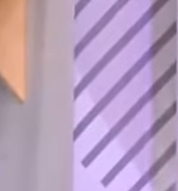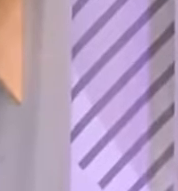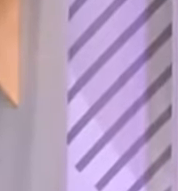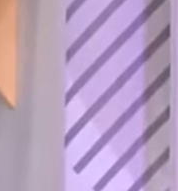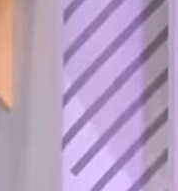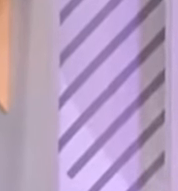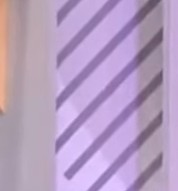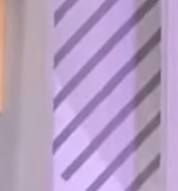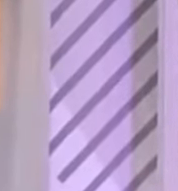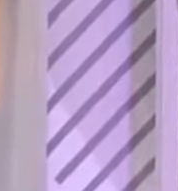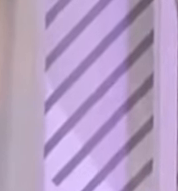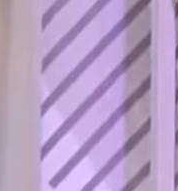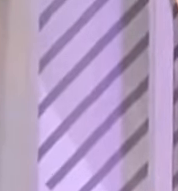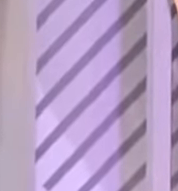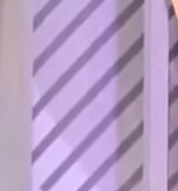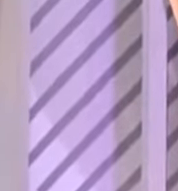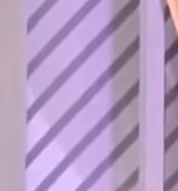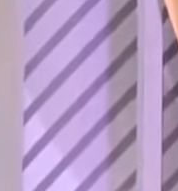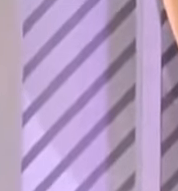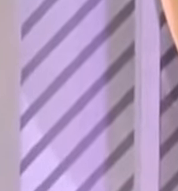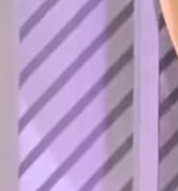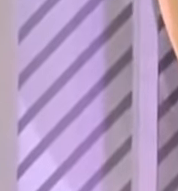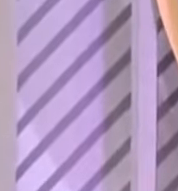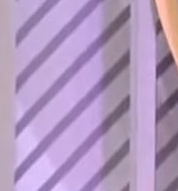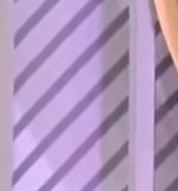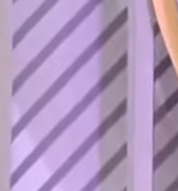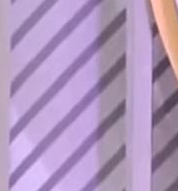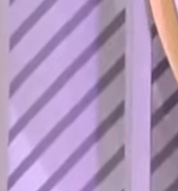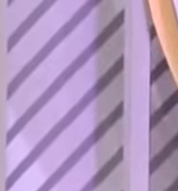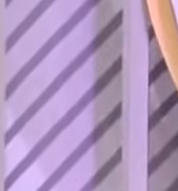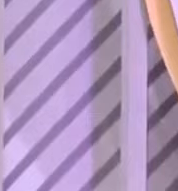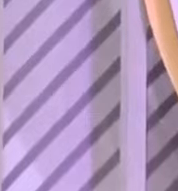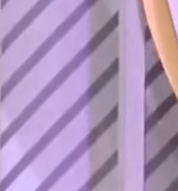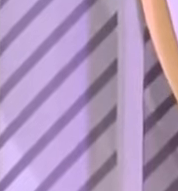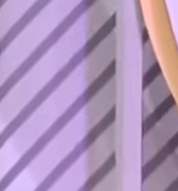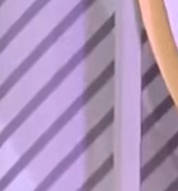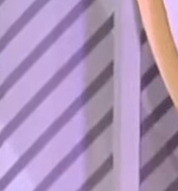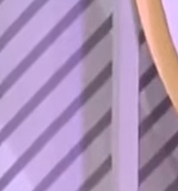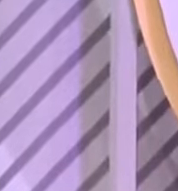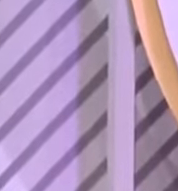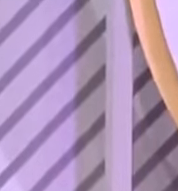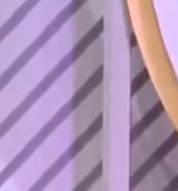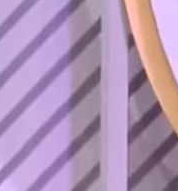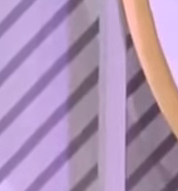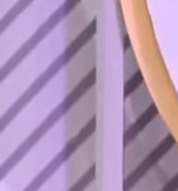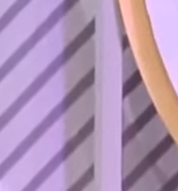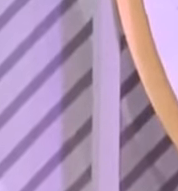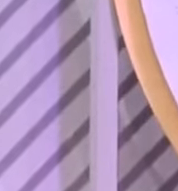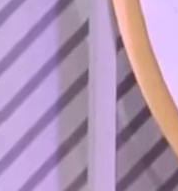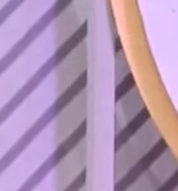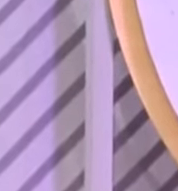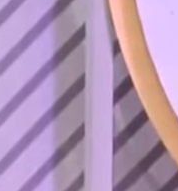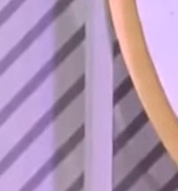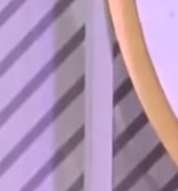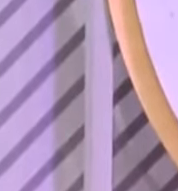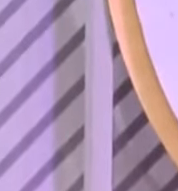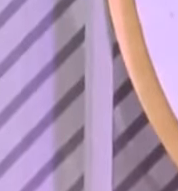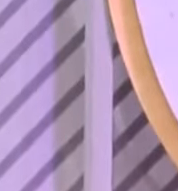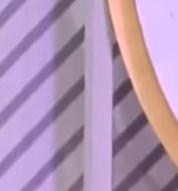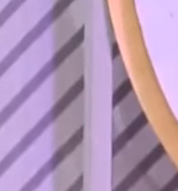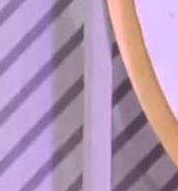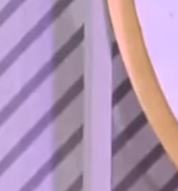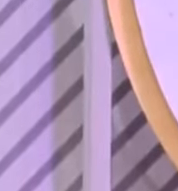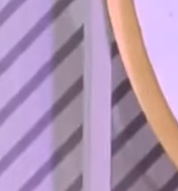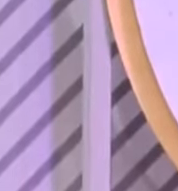memiliki kecantikan luaran dengan Kasih Skincare, merupakan solusi utama untuk anda dan juga kesihatan dalaman melalui